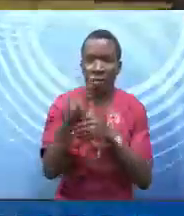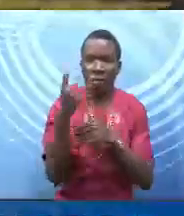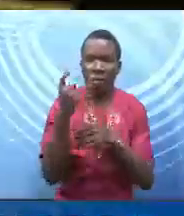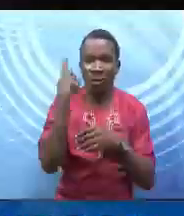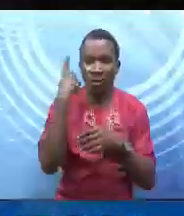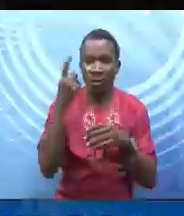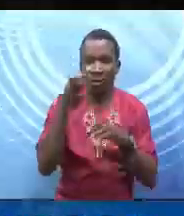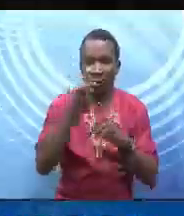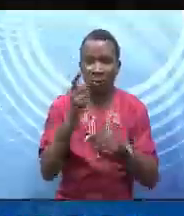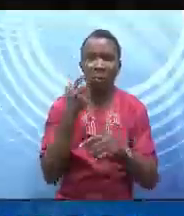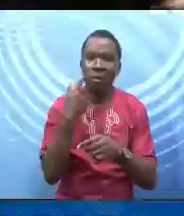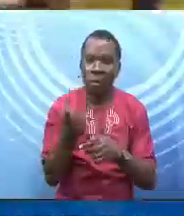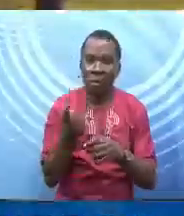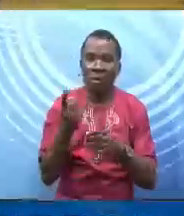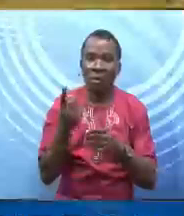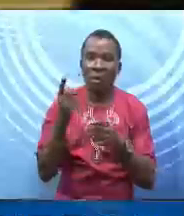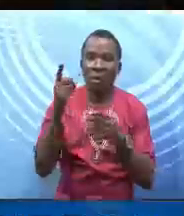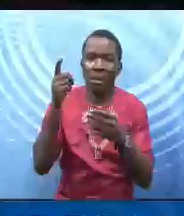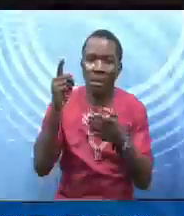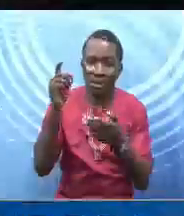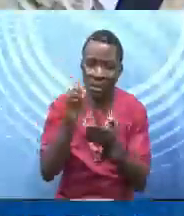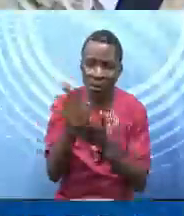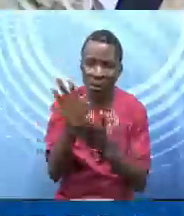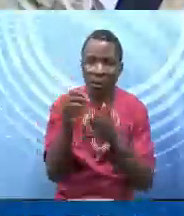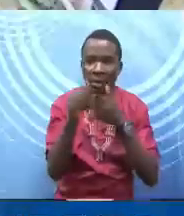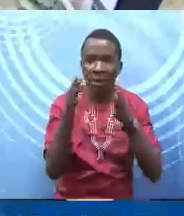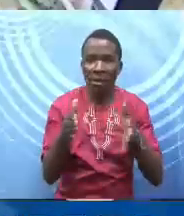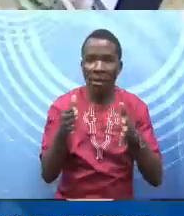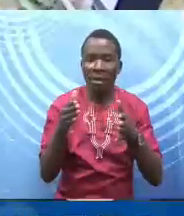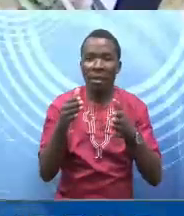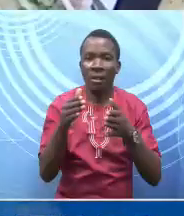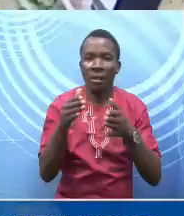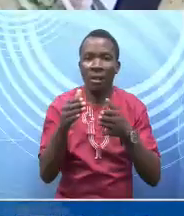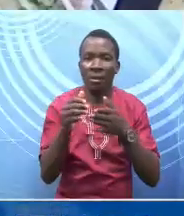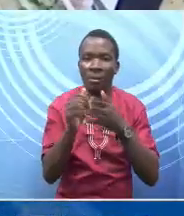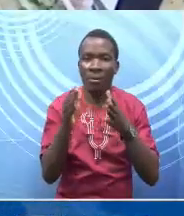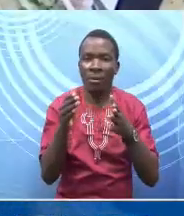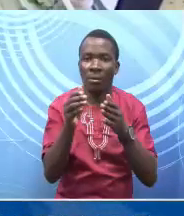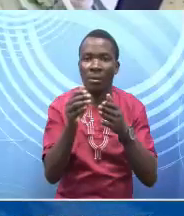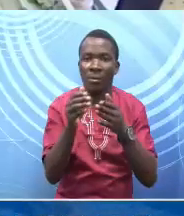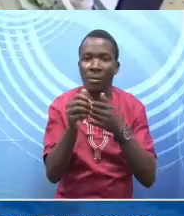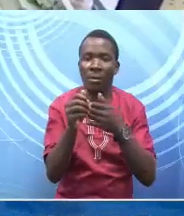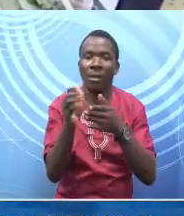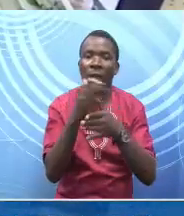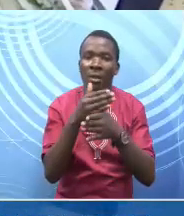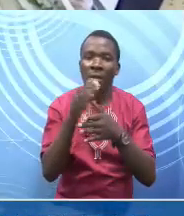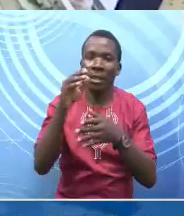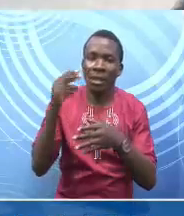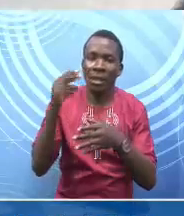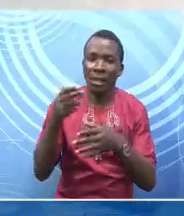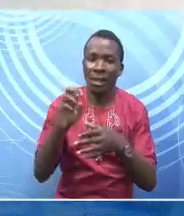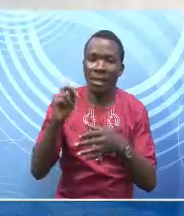kare bahirikwa ku butegetsi. Kudeta ya gisirikare iyobowe na Minisitiri Yun Heng yashyizeho abantu bagera